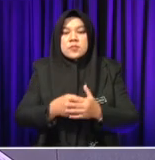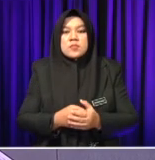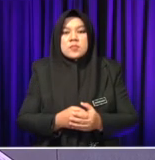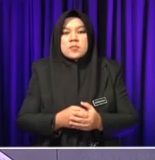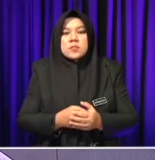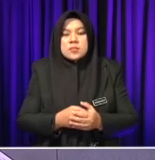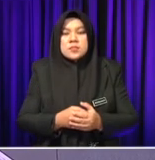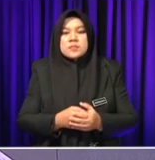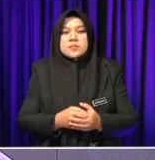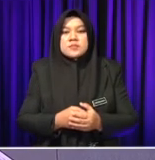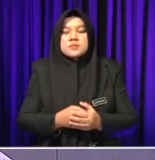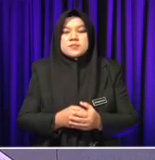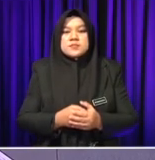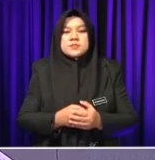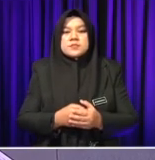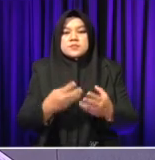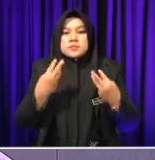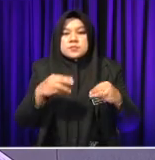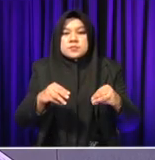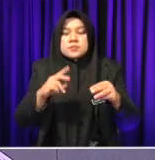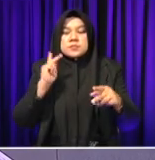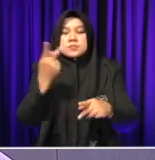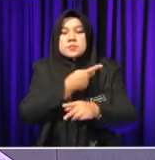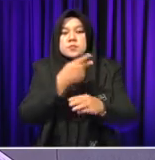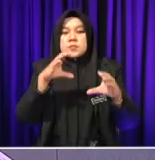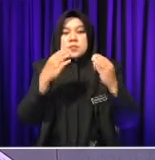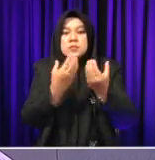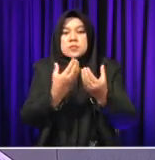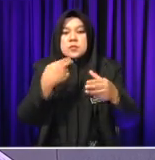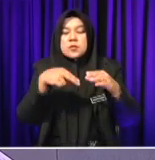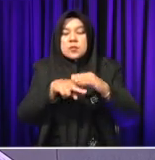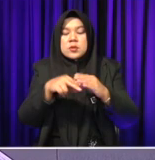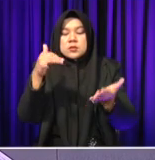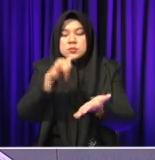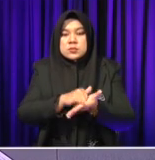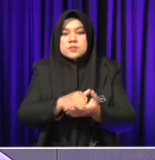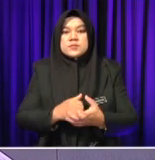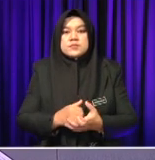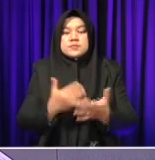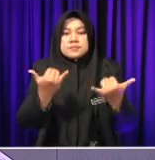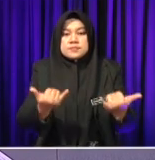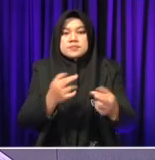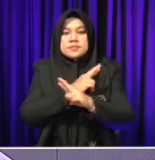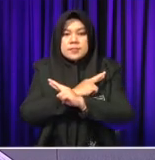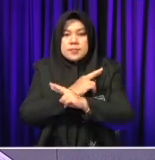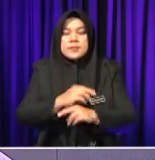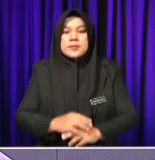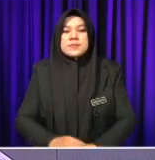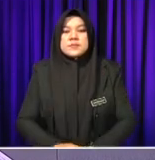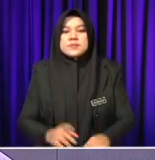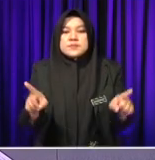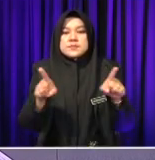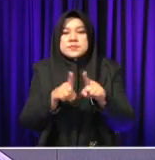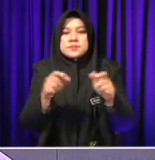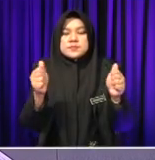selfie Ustazah ya Jadi mudah-mudahan kita tergolong dalam golongan tersebut Baiklah kita melhat seketika jangan ke mana-mana teruskan bersama dengan